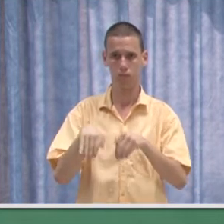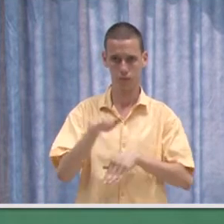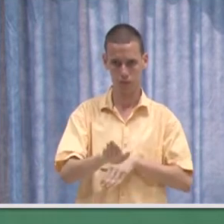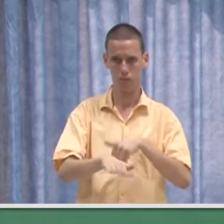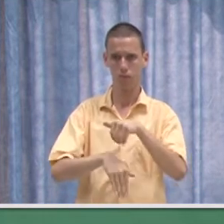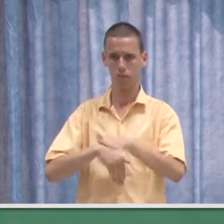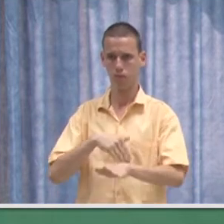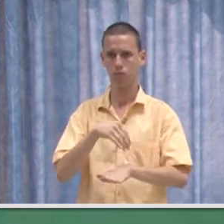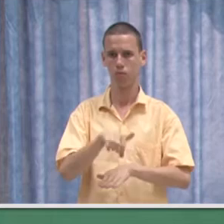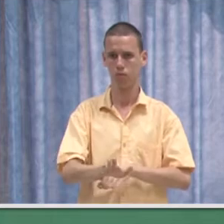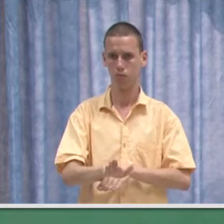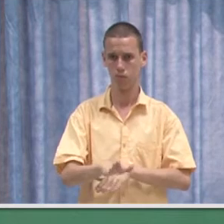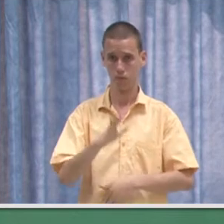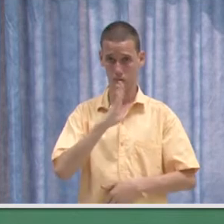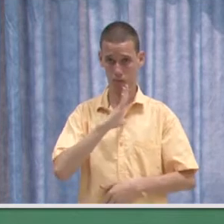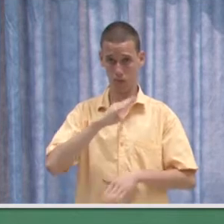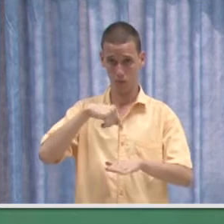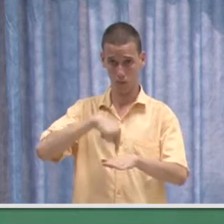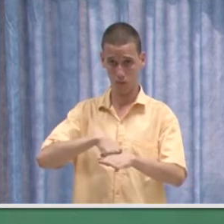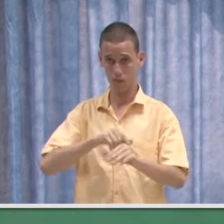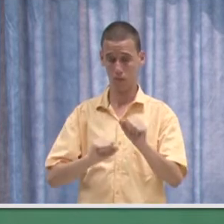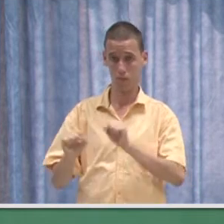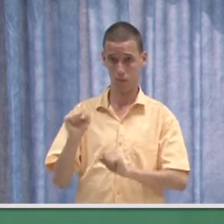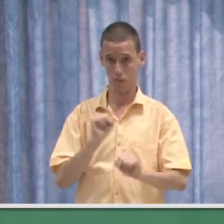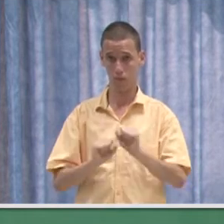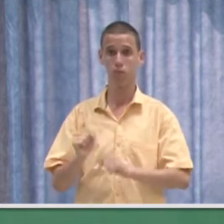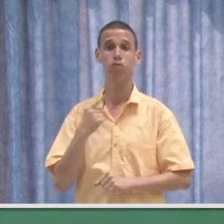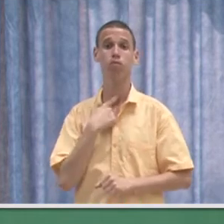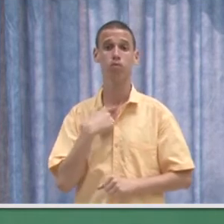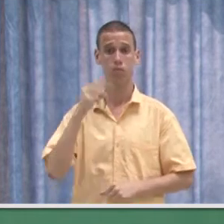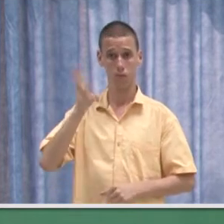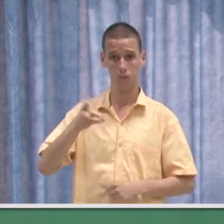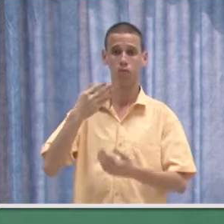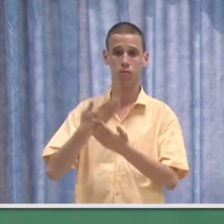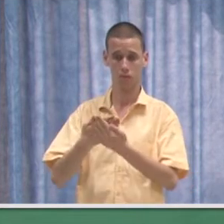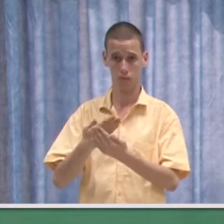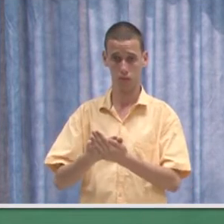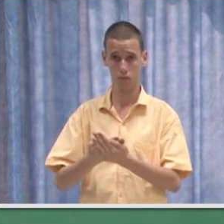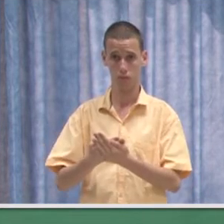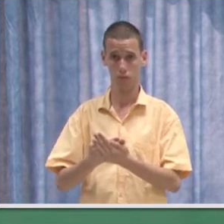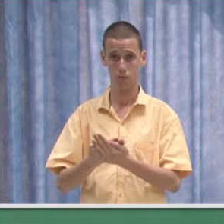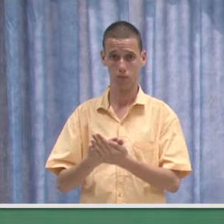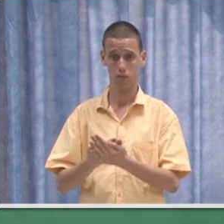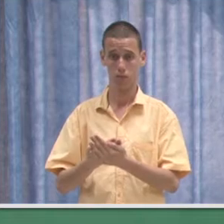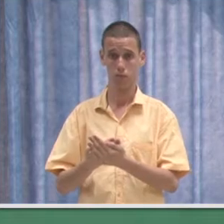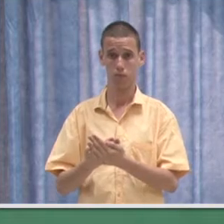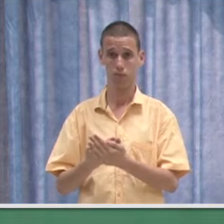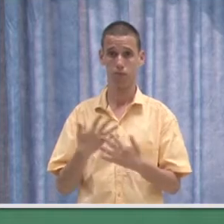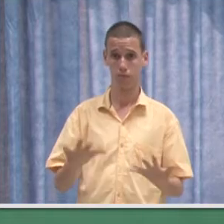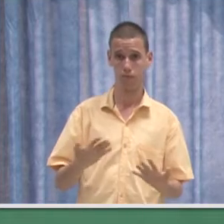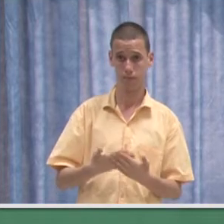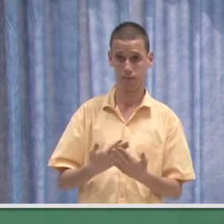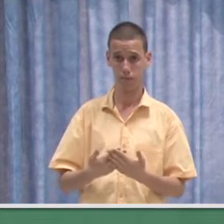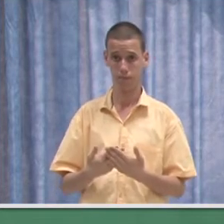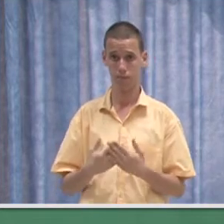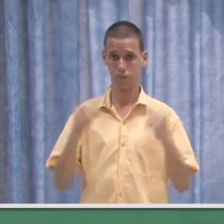qui peut commencer à partir de fait que nous prenons un nouveau cas. Par exemple, gym, c'est une activité de